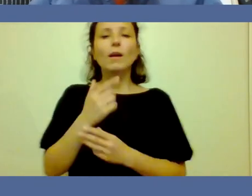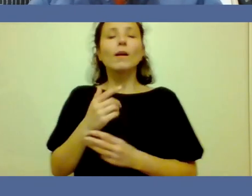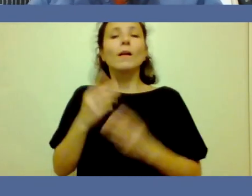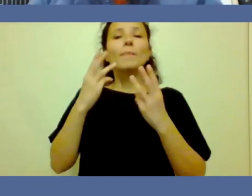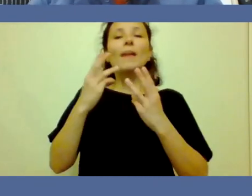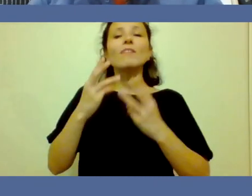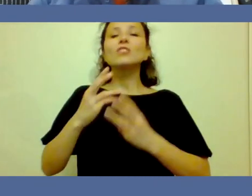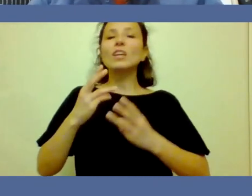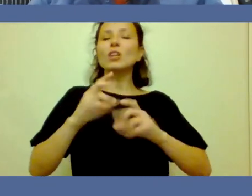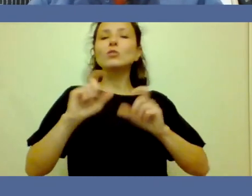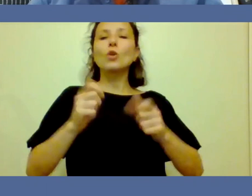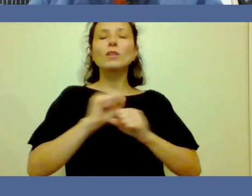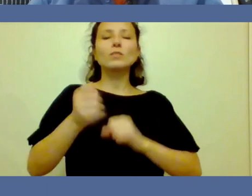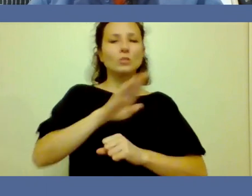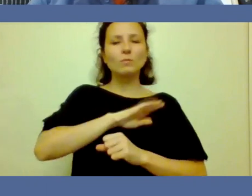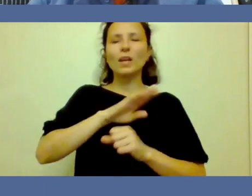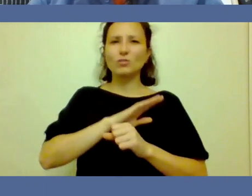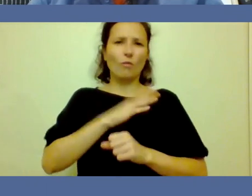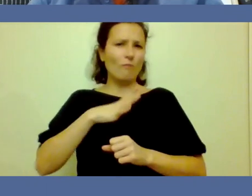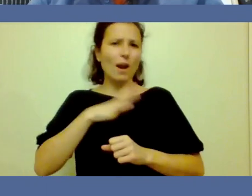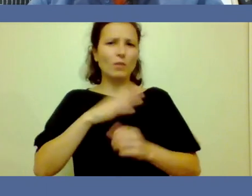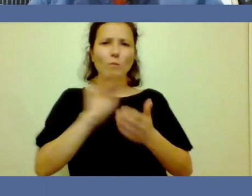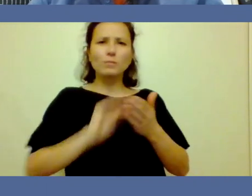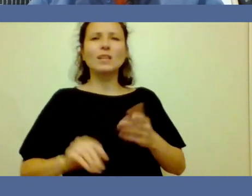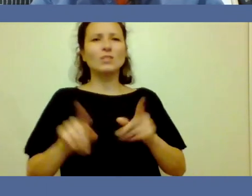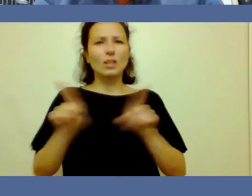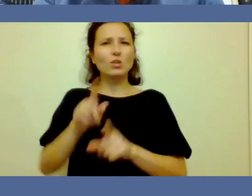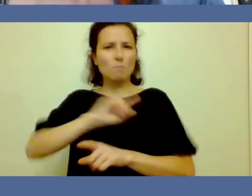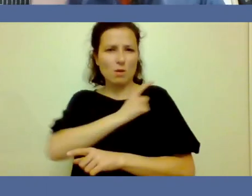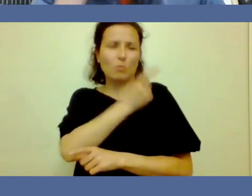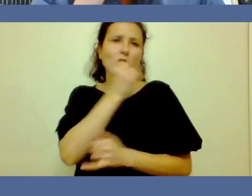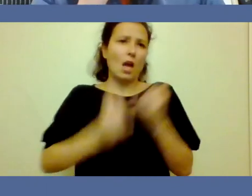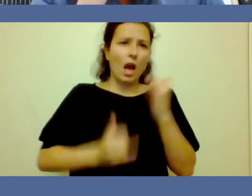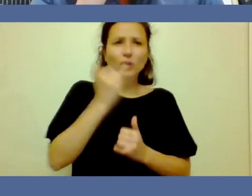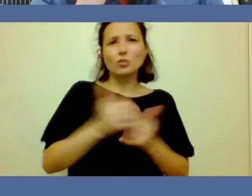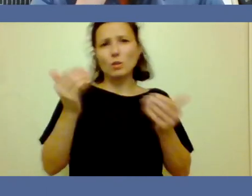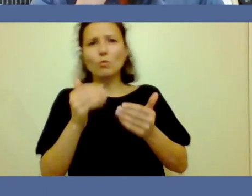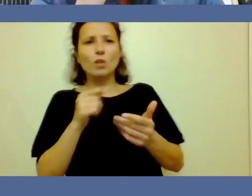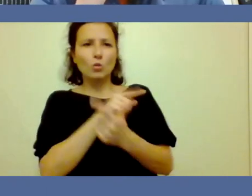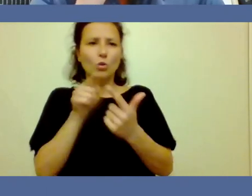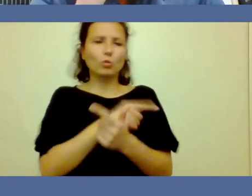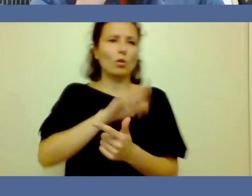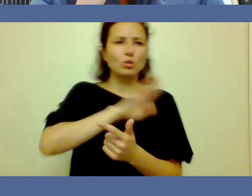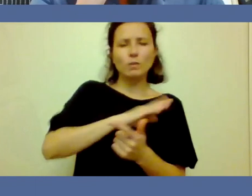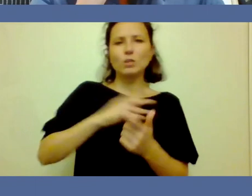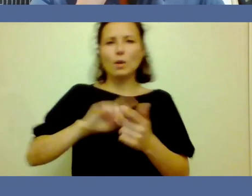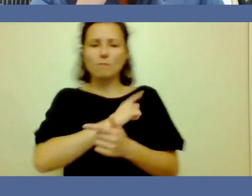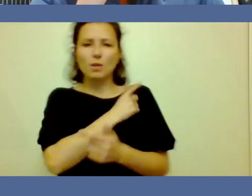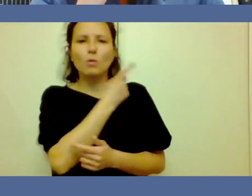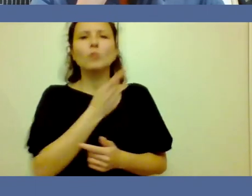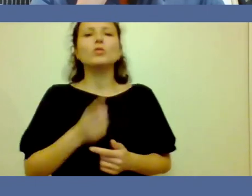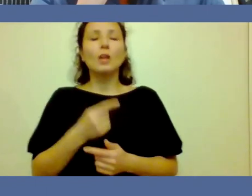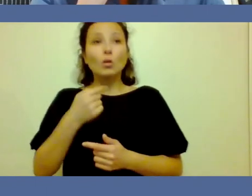o miłości. A jeżeli się okaże, że można i o śmierci, i miłości jedną książkę, to mam już taką serię. Nazywa się na razie Miłość leczy